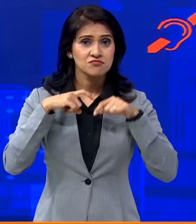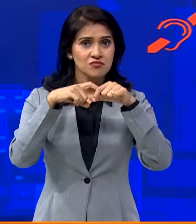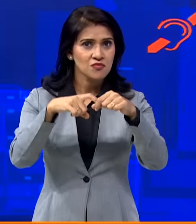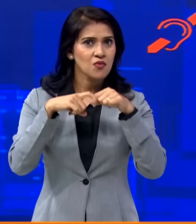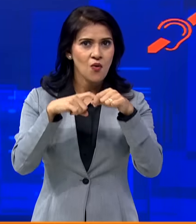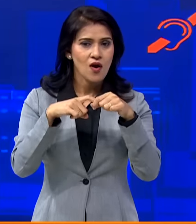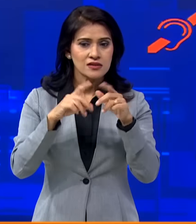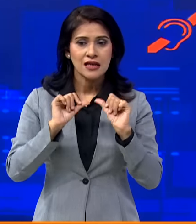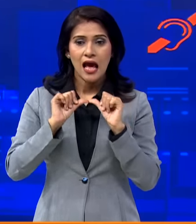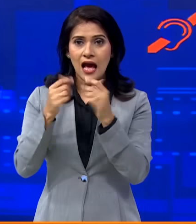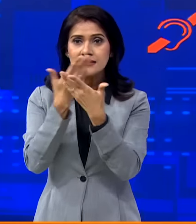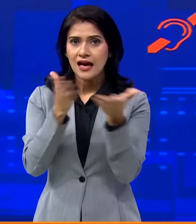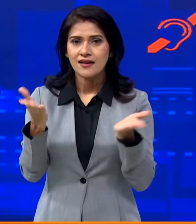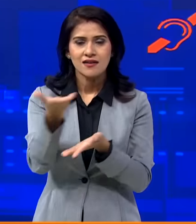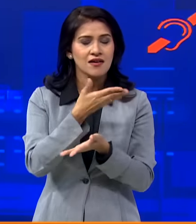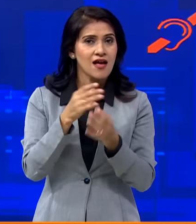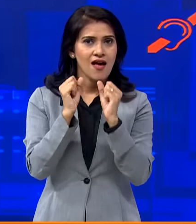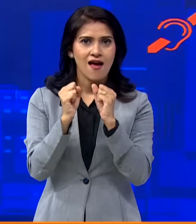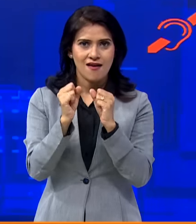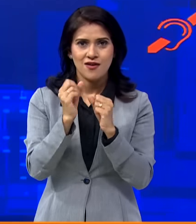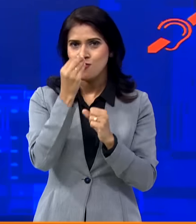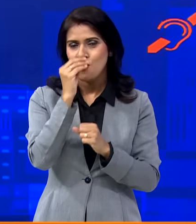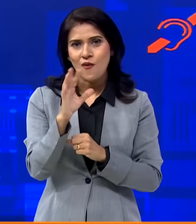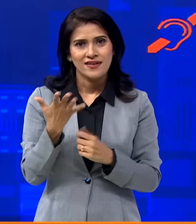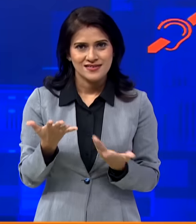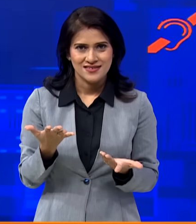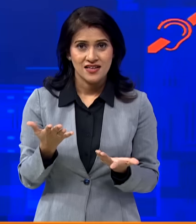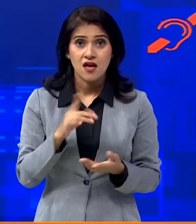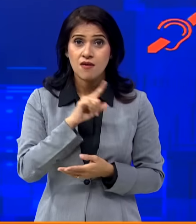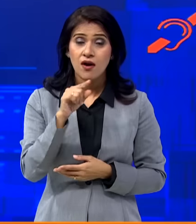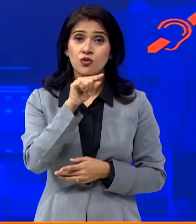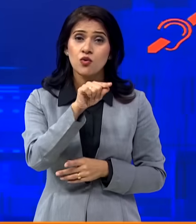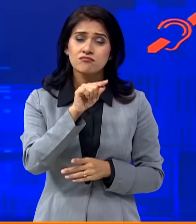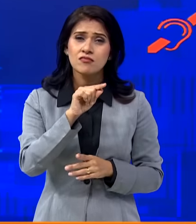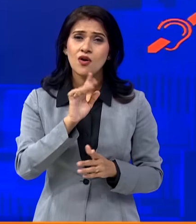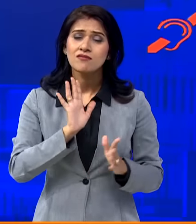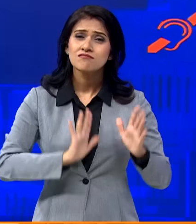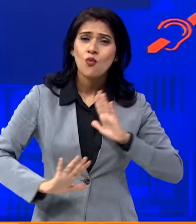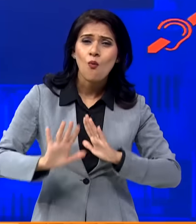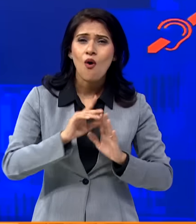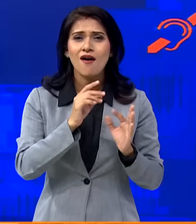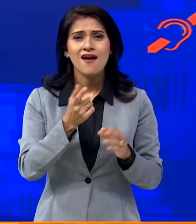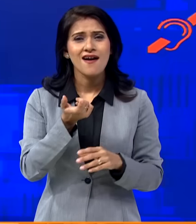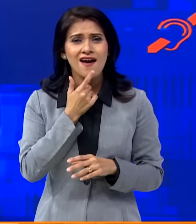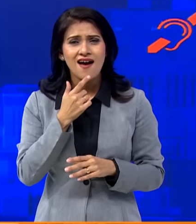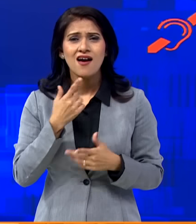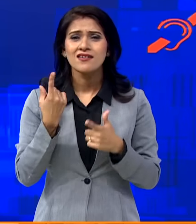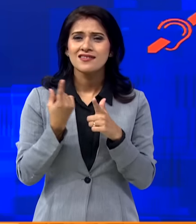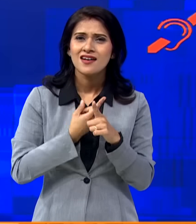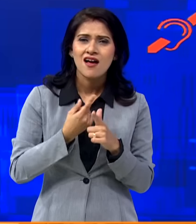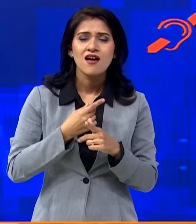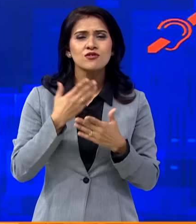मुश्किल नामुमकिन है लेकिन आपने अपने अंदाज में हंसते हंसाते शेर और